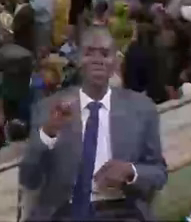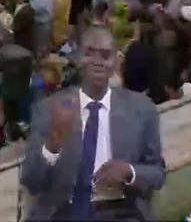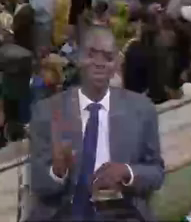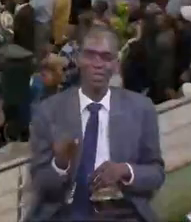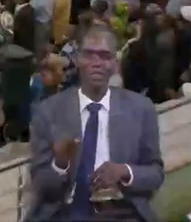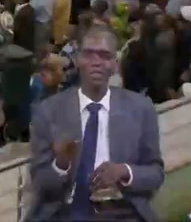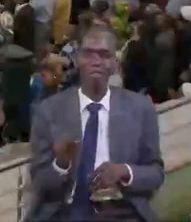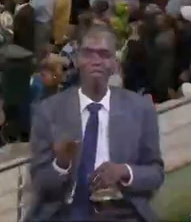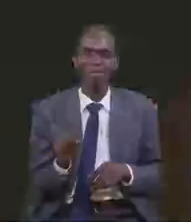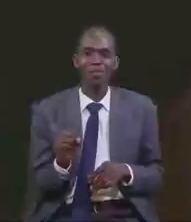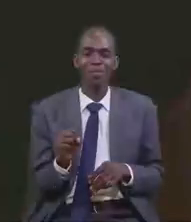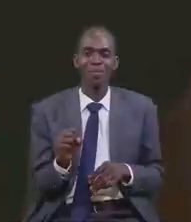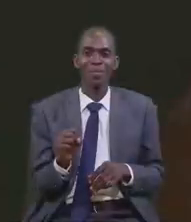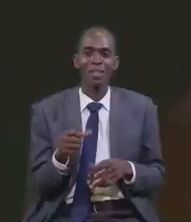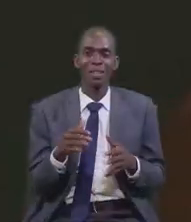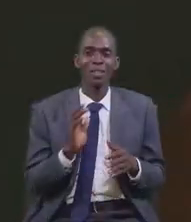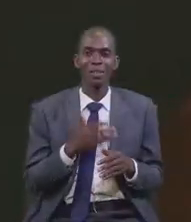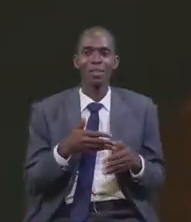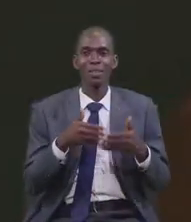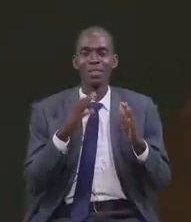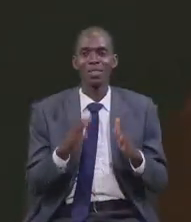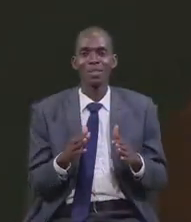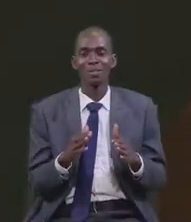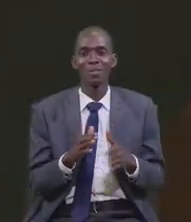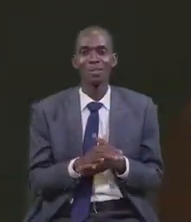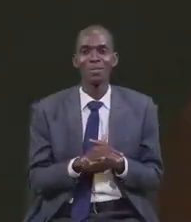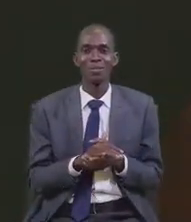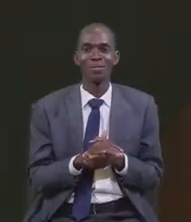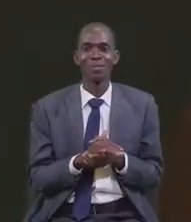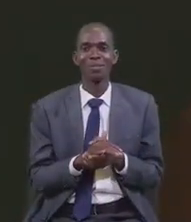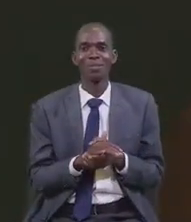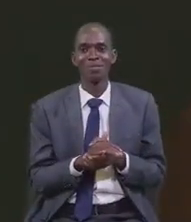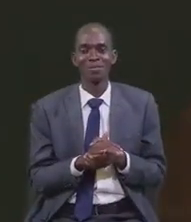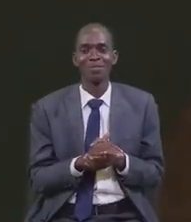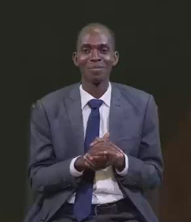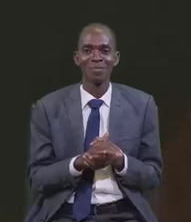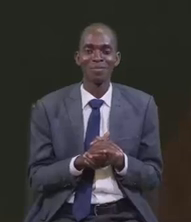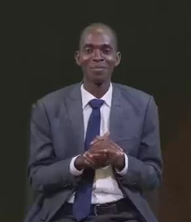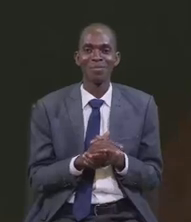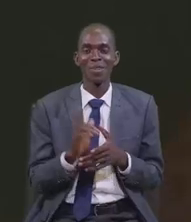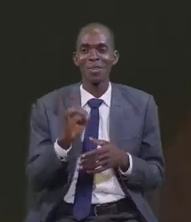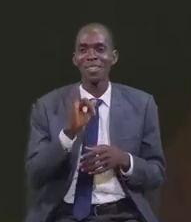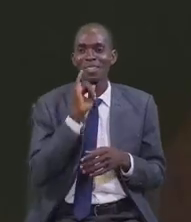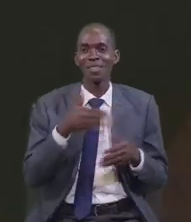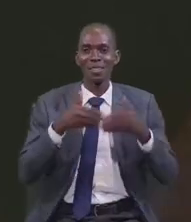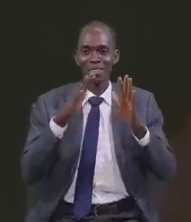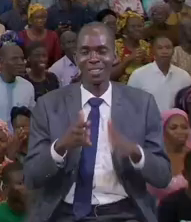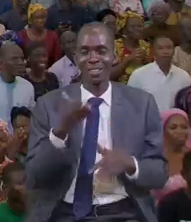que notre modérateur, où est le modérateur de Lagos? Lève la main, je vais te voir. Où es-tu? Gloire à Dieu.